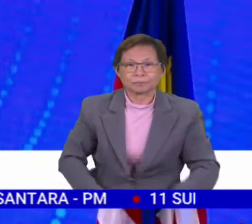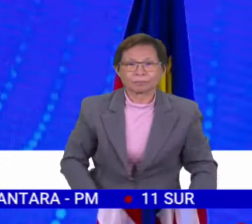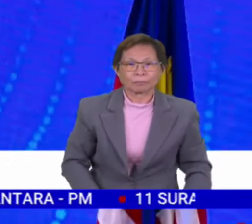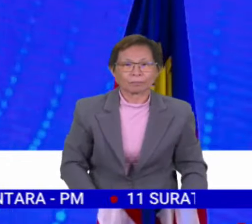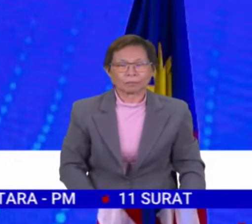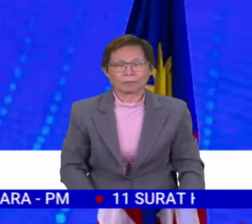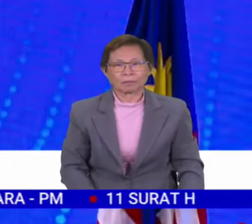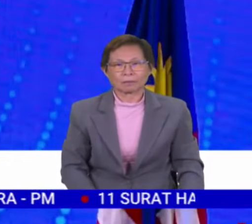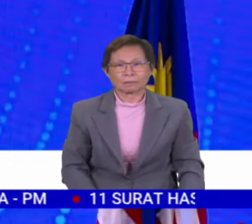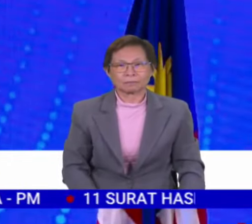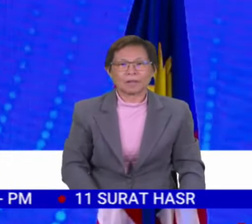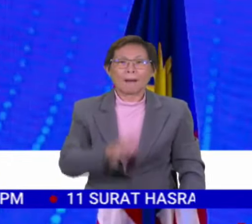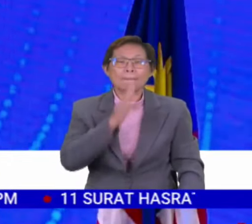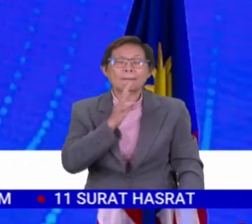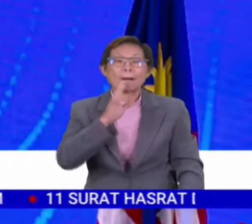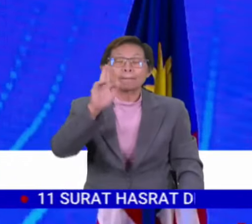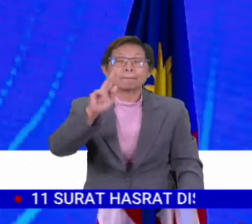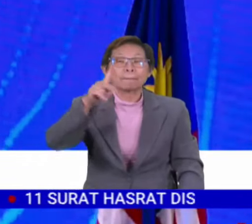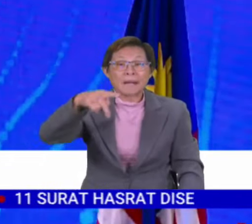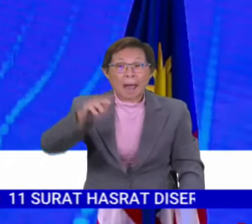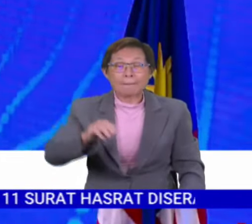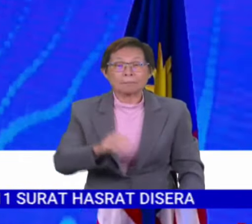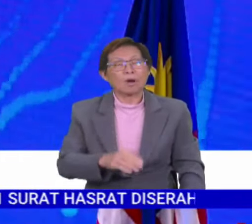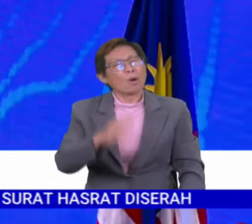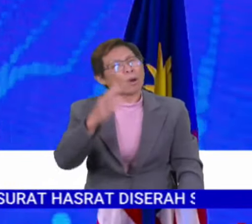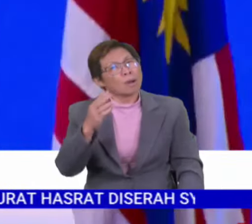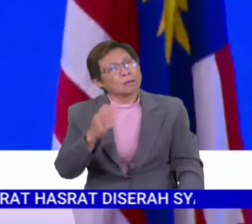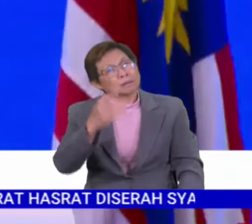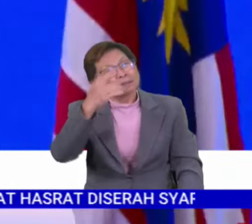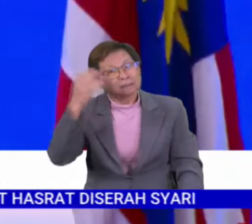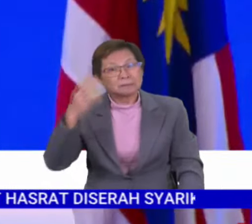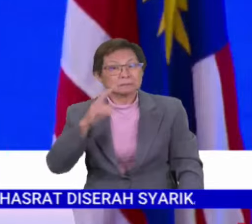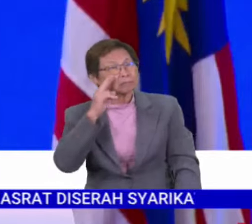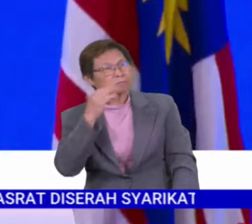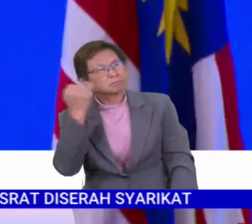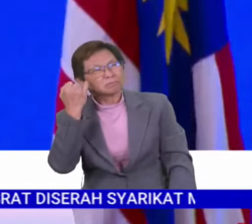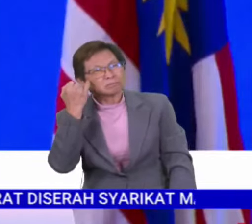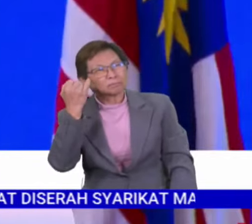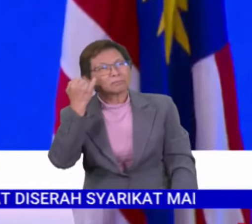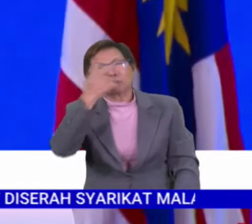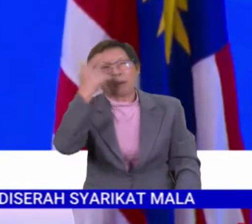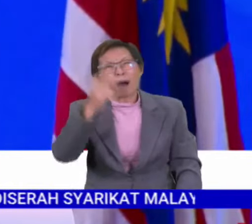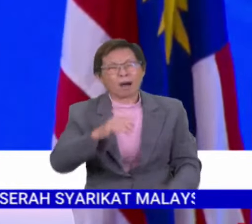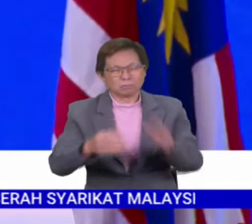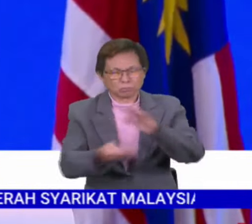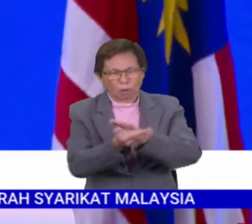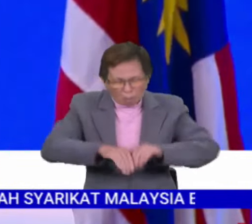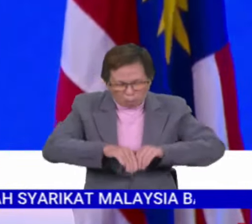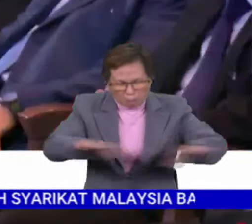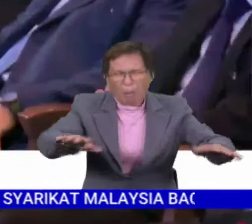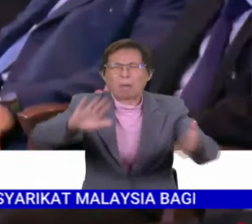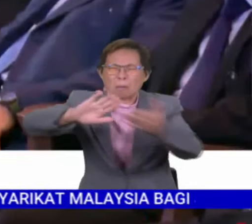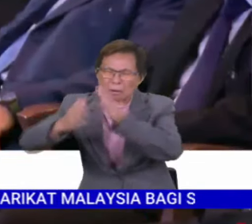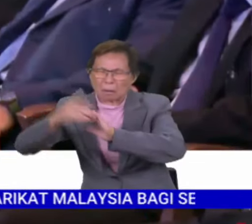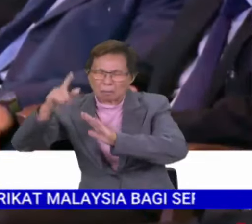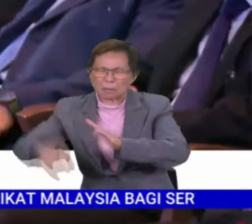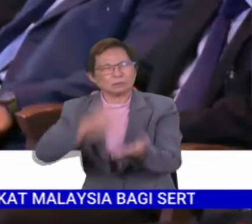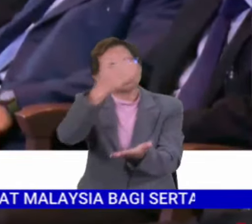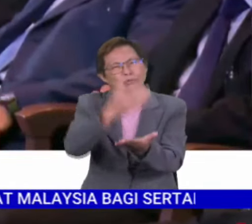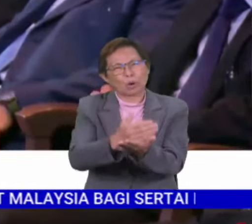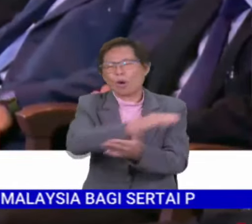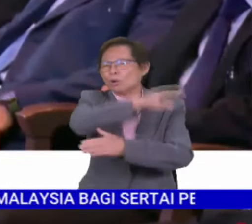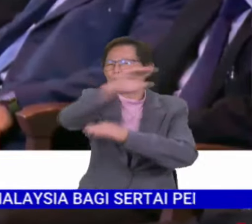Untuk memastikan, tegas Perdana Menteri, ini memandangkan jenayah rasuah sudah menular dalam kalangan masyarakat dan perlu dibanteras